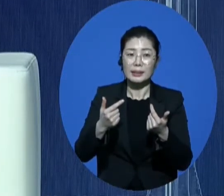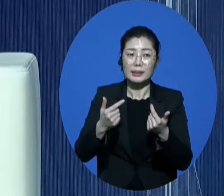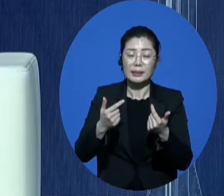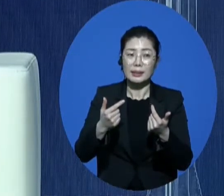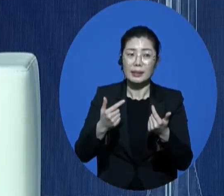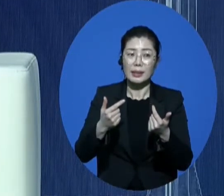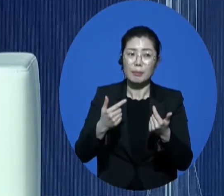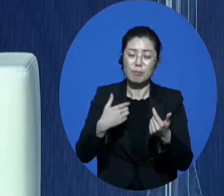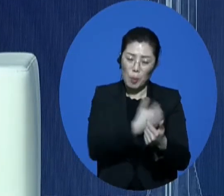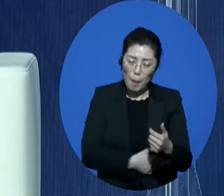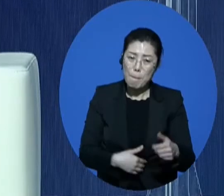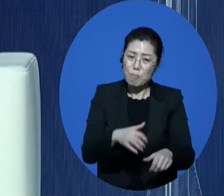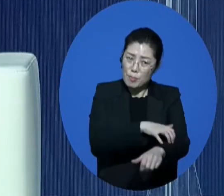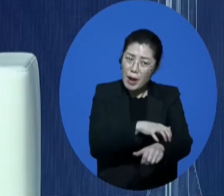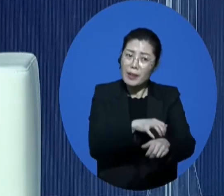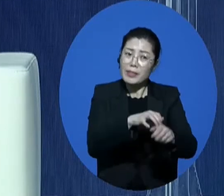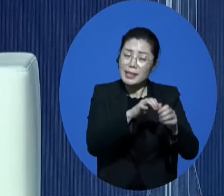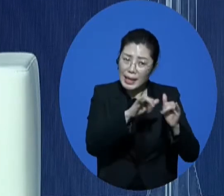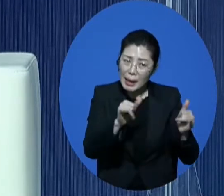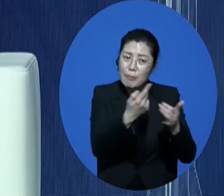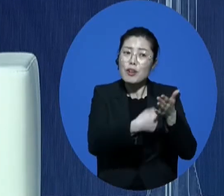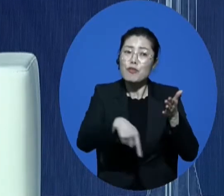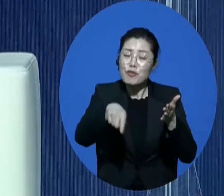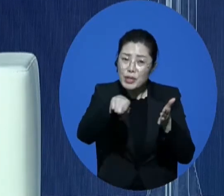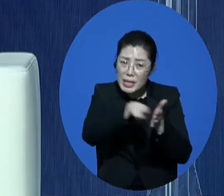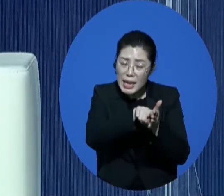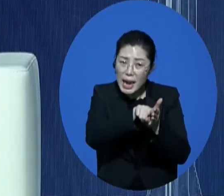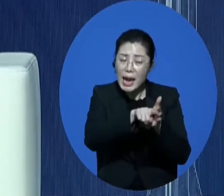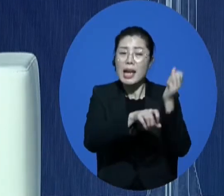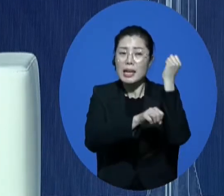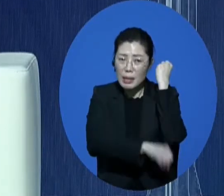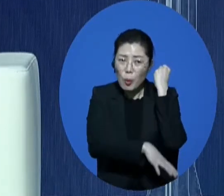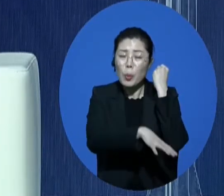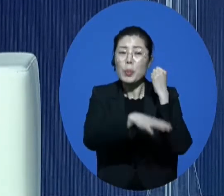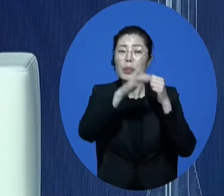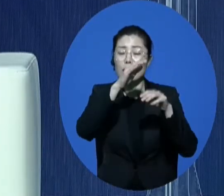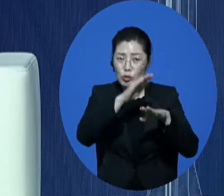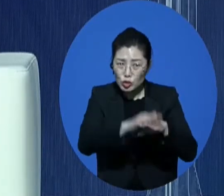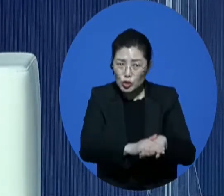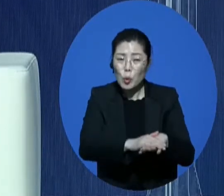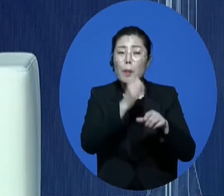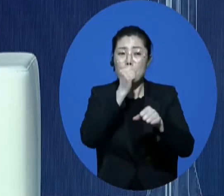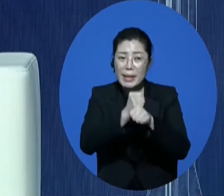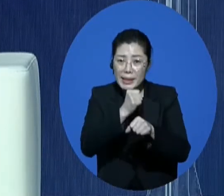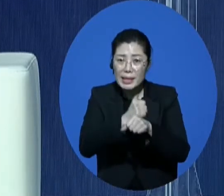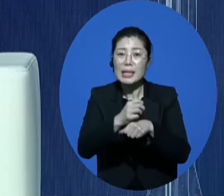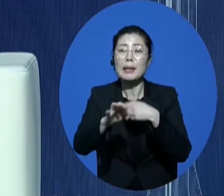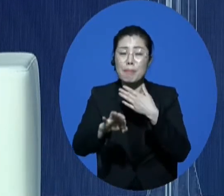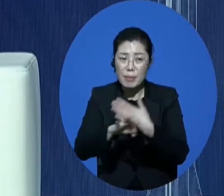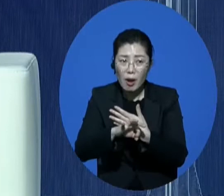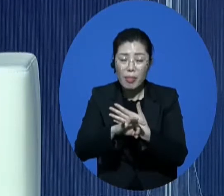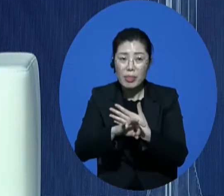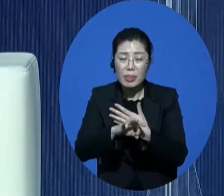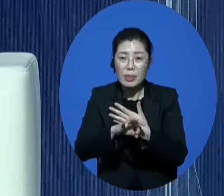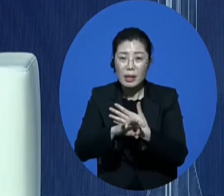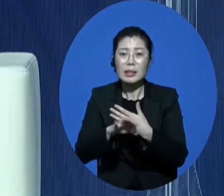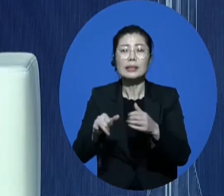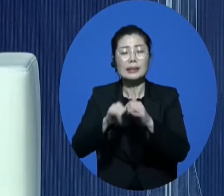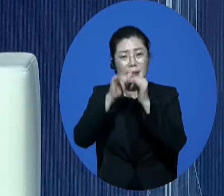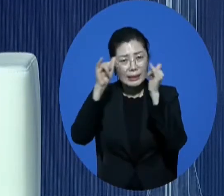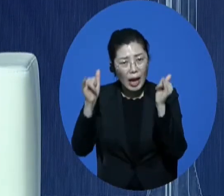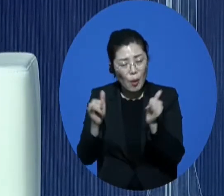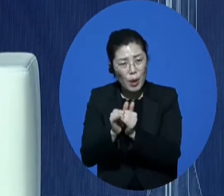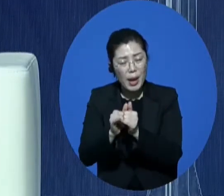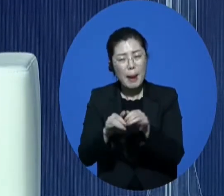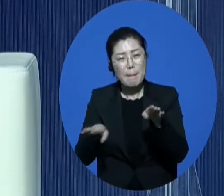장애인, 소수의 장애인, 이 분들이 기본이 되면 우리 사회 구조는 누구도